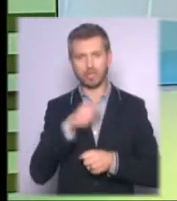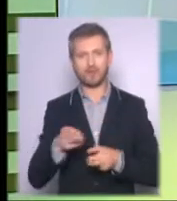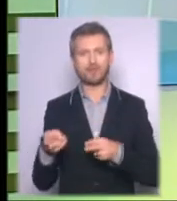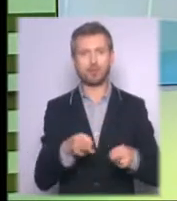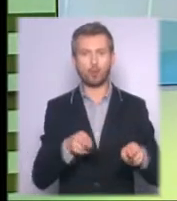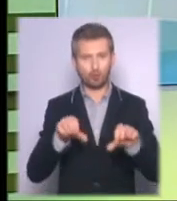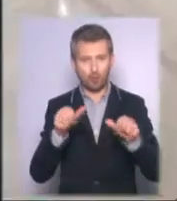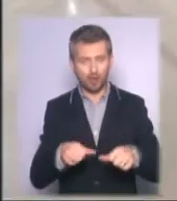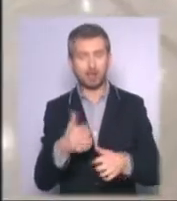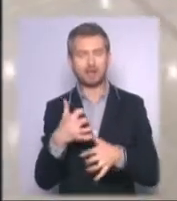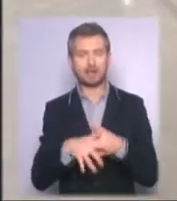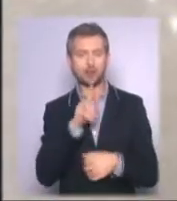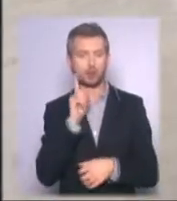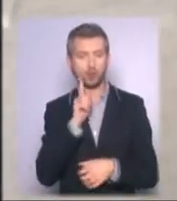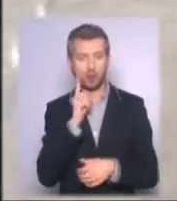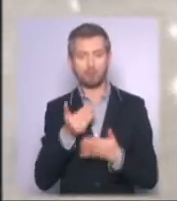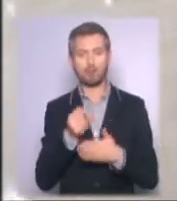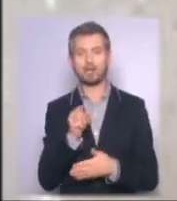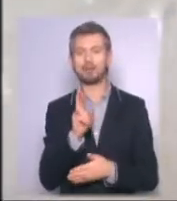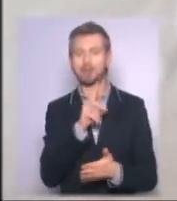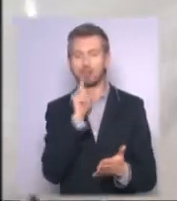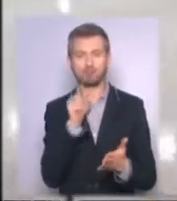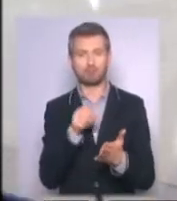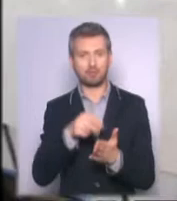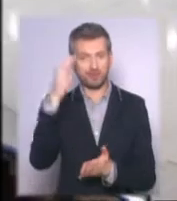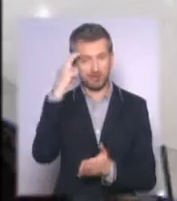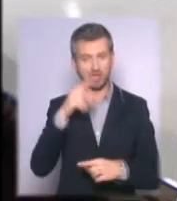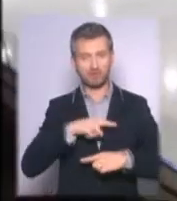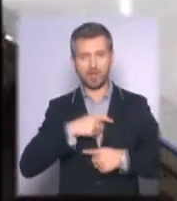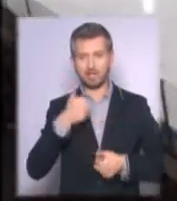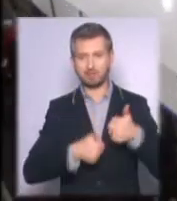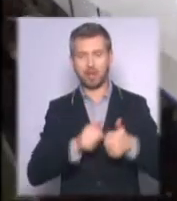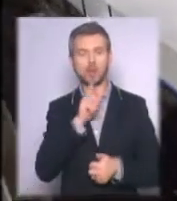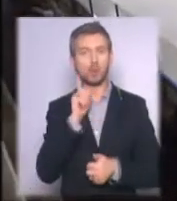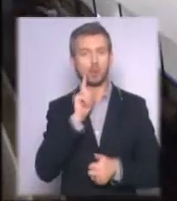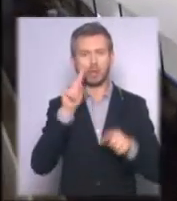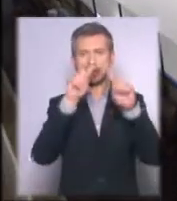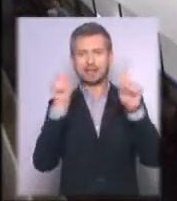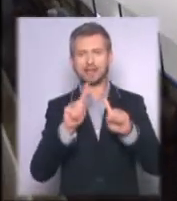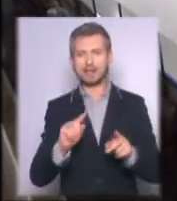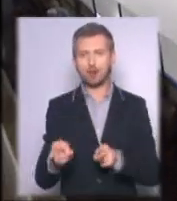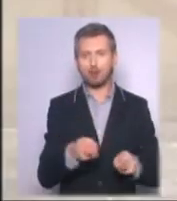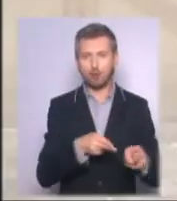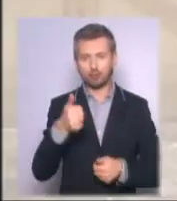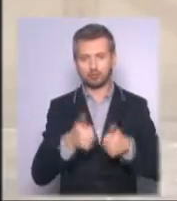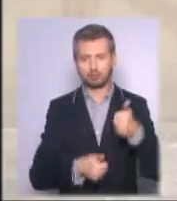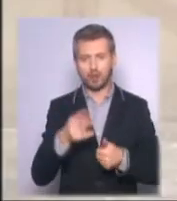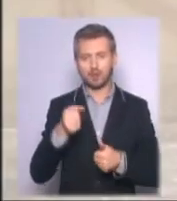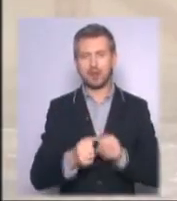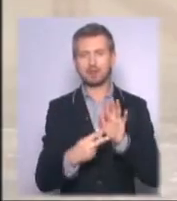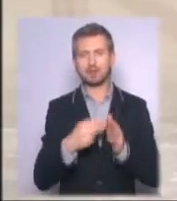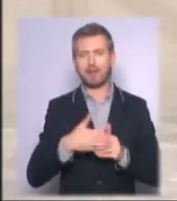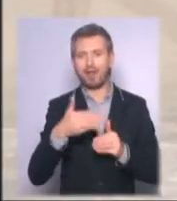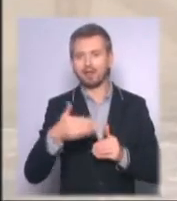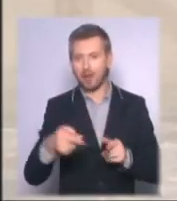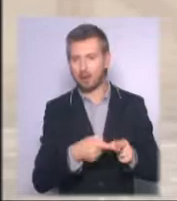катання серед юніорів. Перед тим, як потрапити до Києва на фінальні змагання, юні зірки льоду сперечалися на 7 етапах протягом